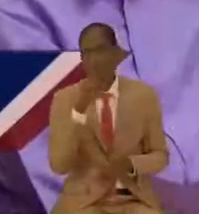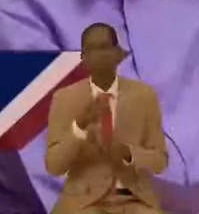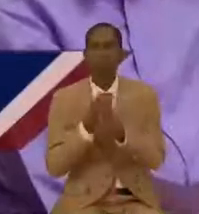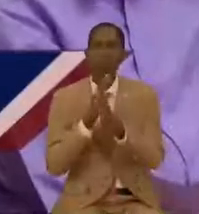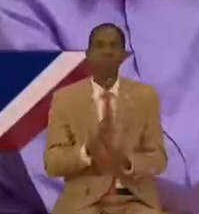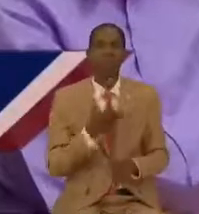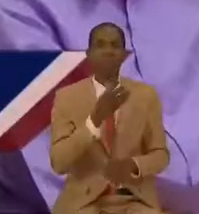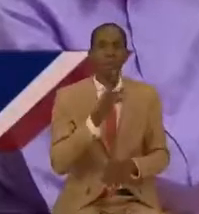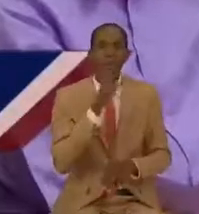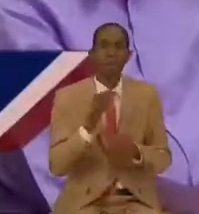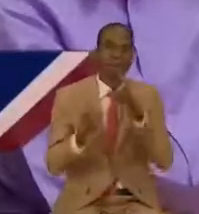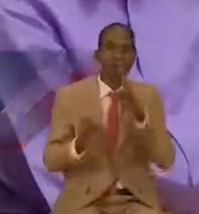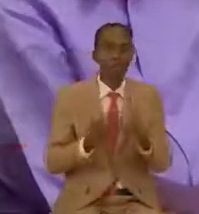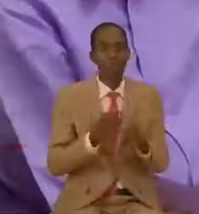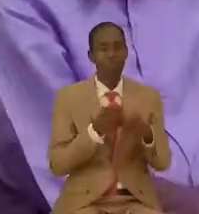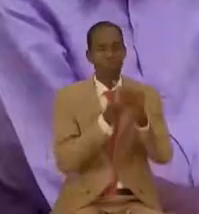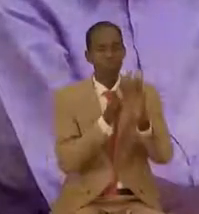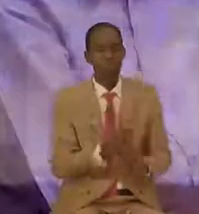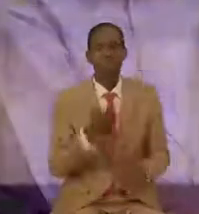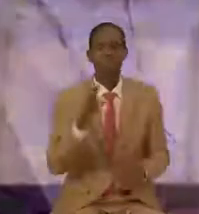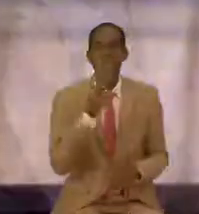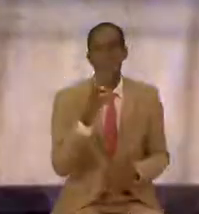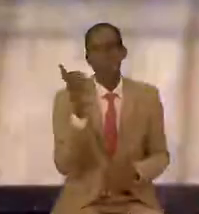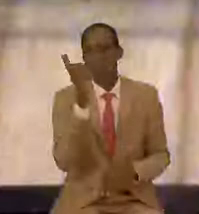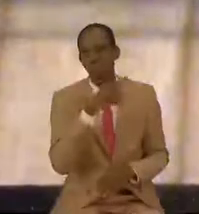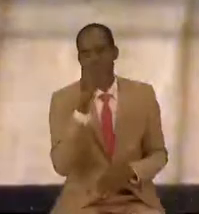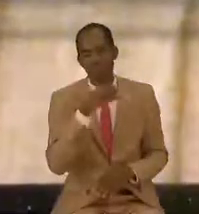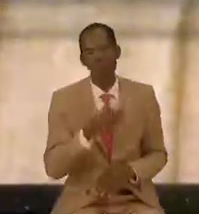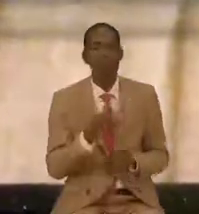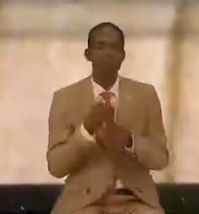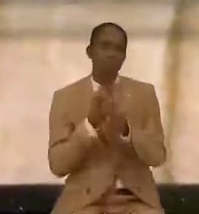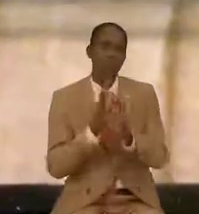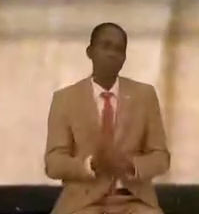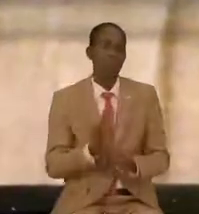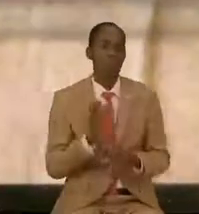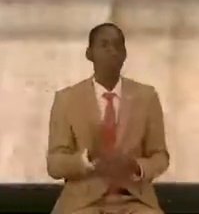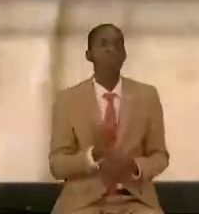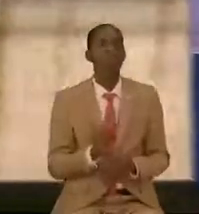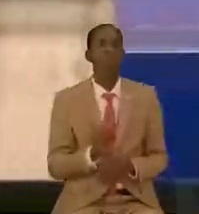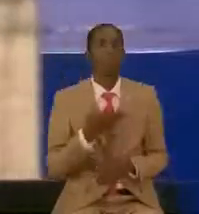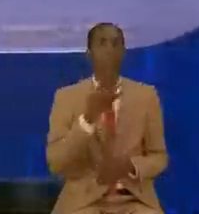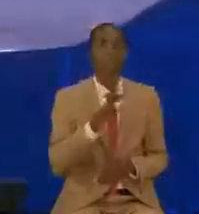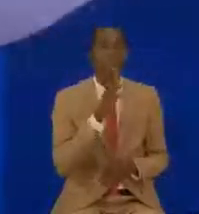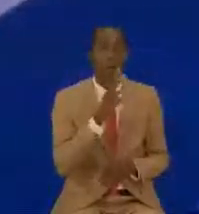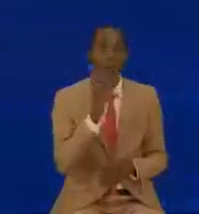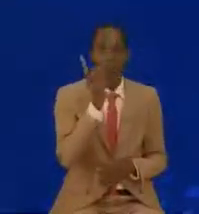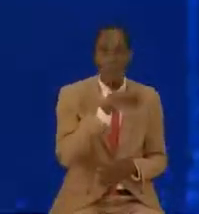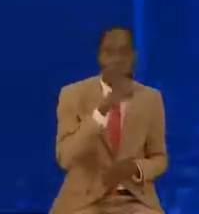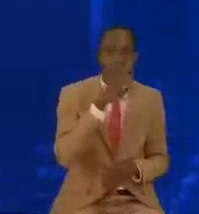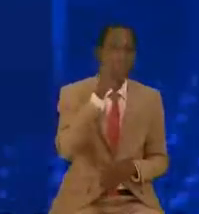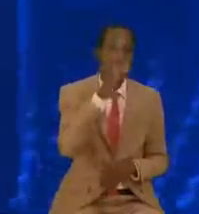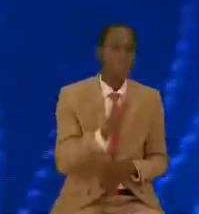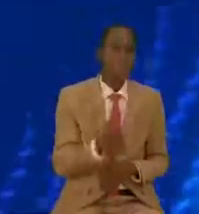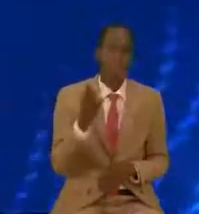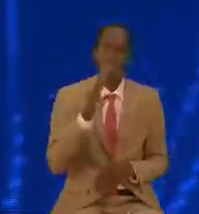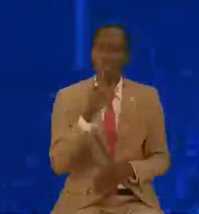verset 13. Ces hommes-là sont de faux apôtres. Il y a de véritables apôtres, il y a de faux apôtres.